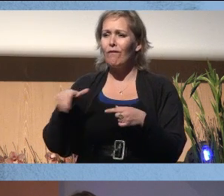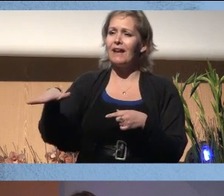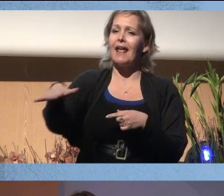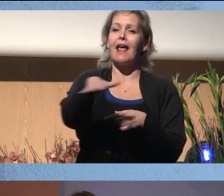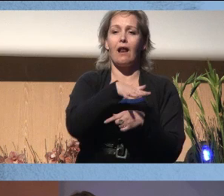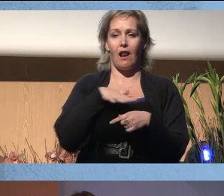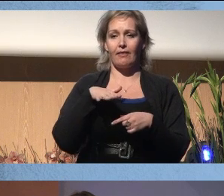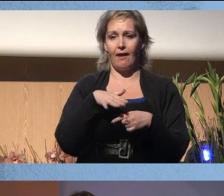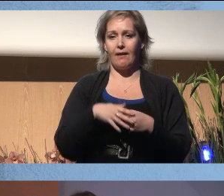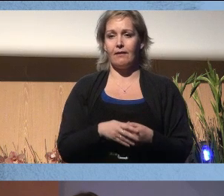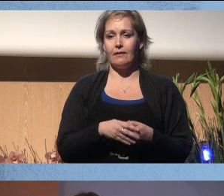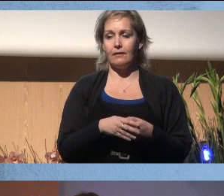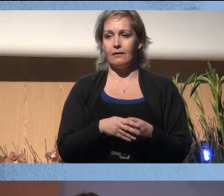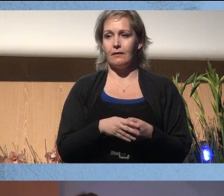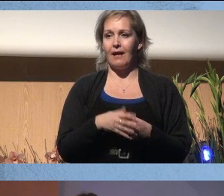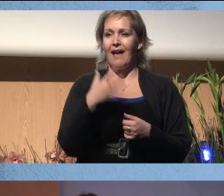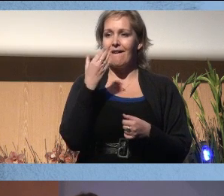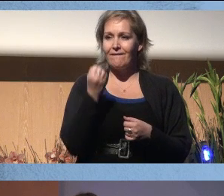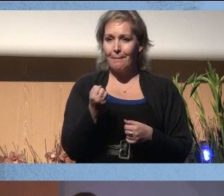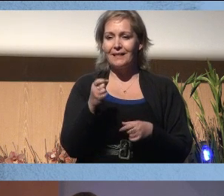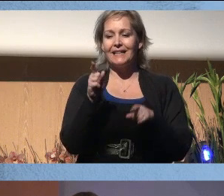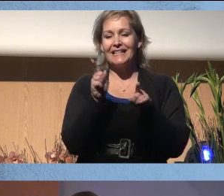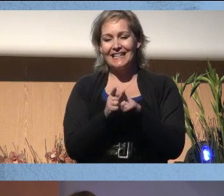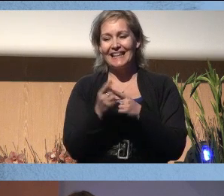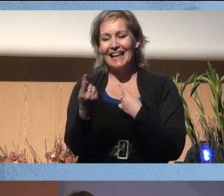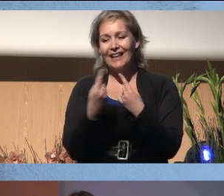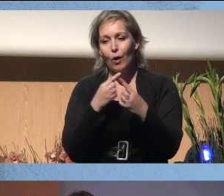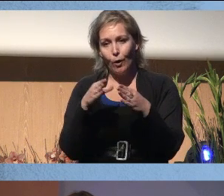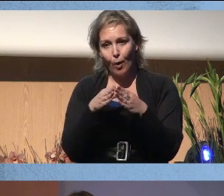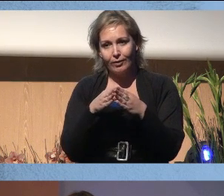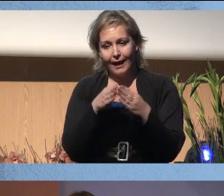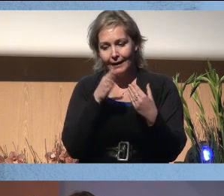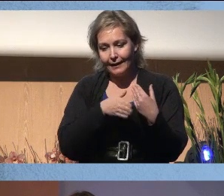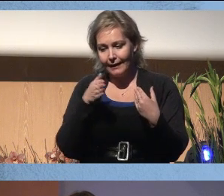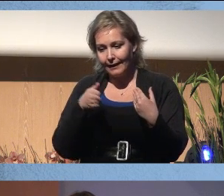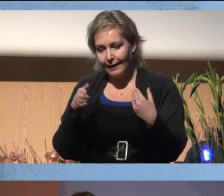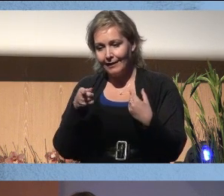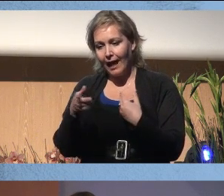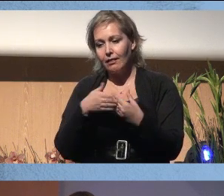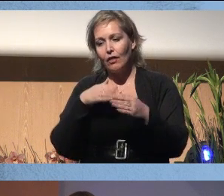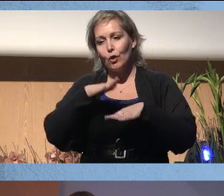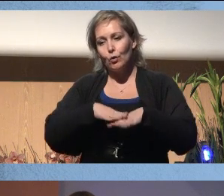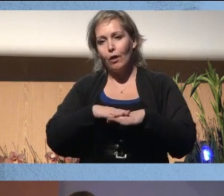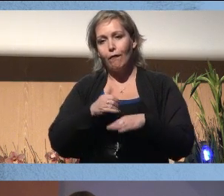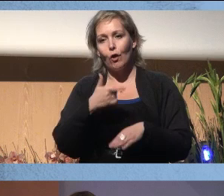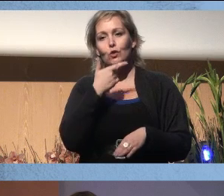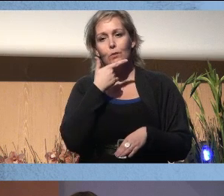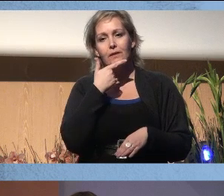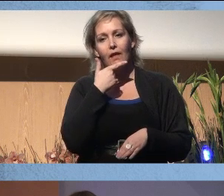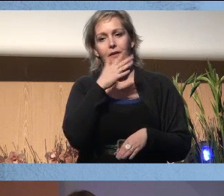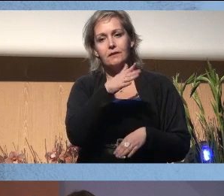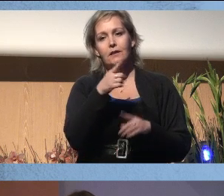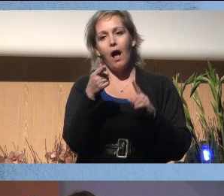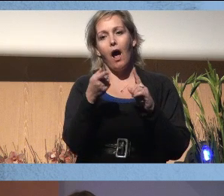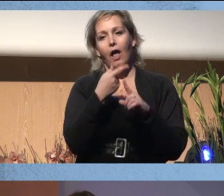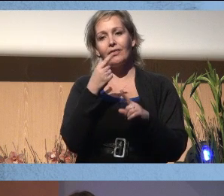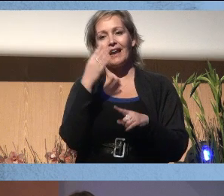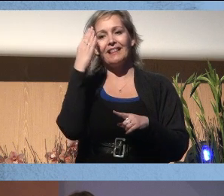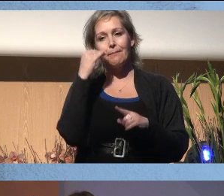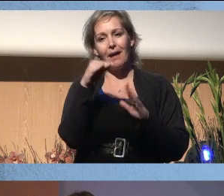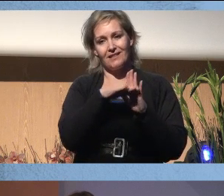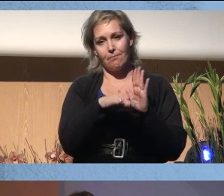landet. 50 slike dialogmøter dannet grunnlaget for Storbritannias andre